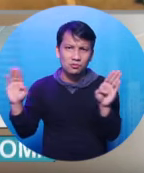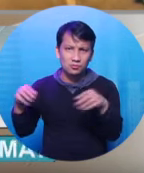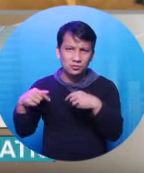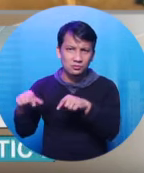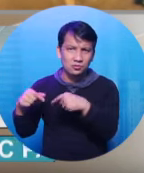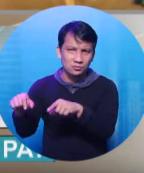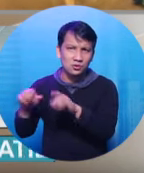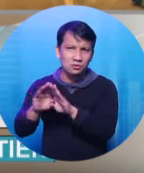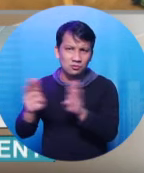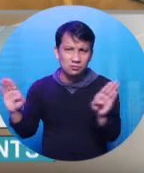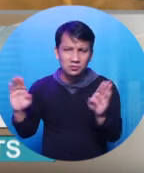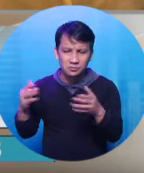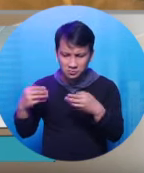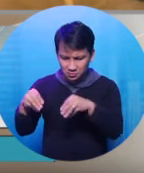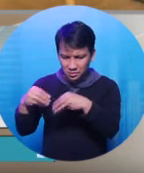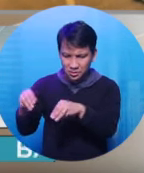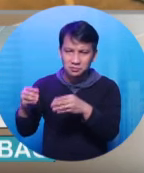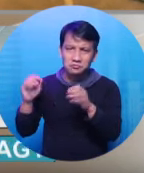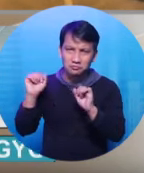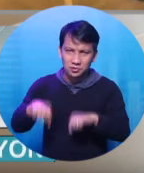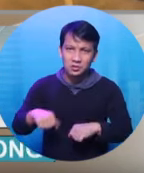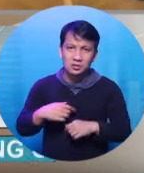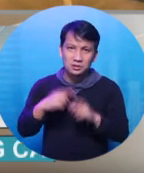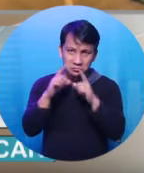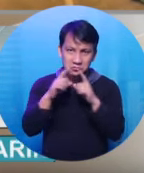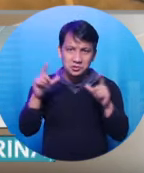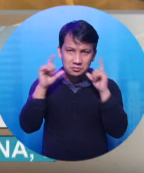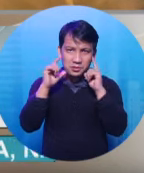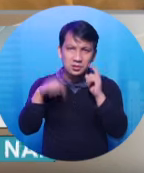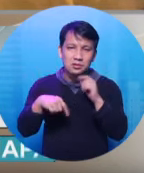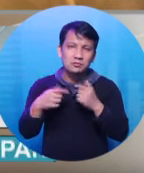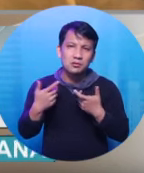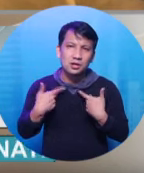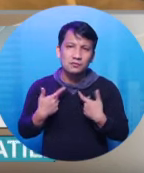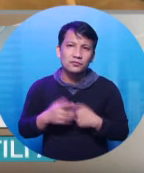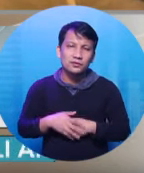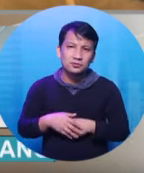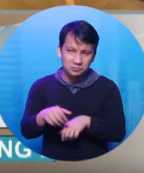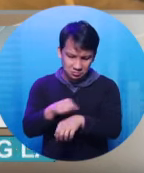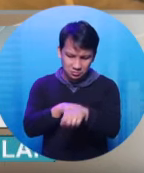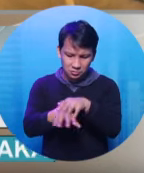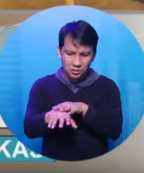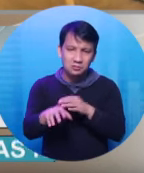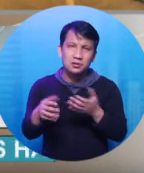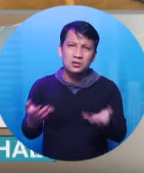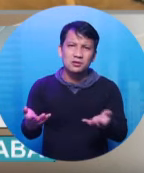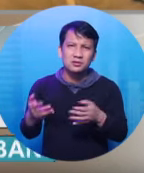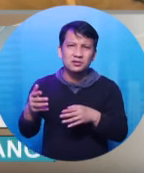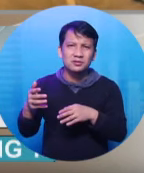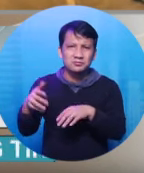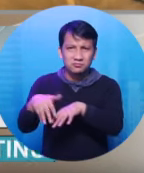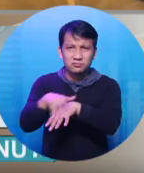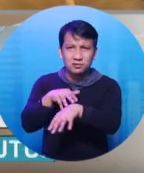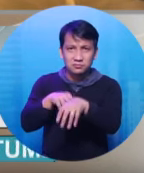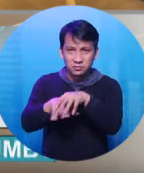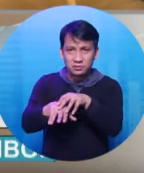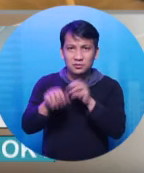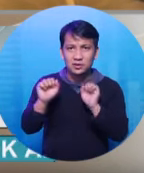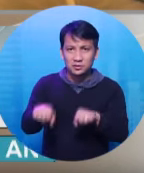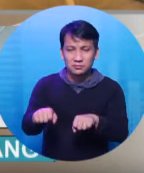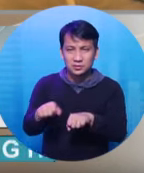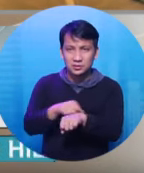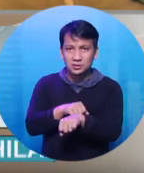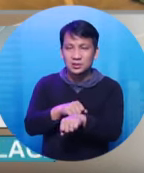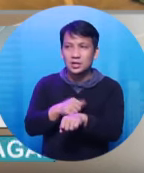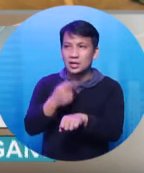open naman po yung mga groceries natin. So wearing mask, gloves and mga ano, mga meron kaming